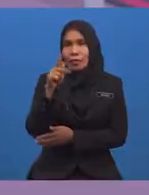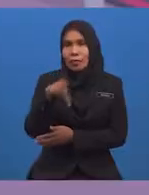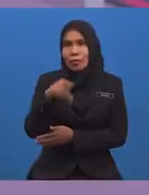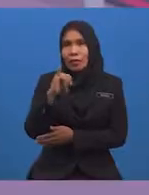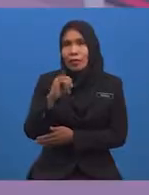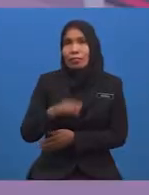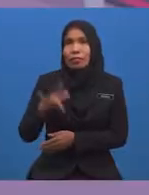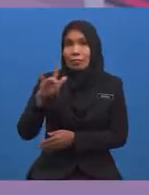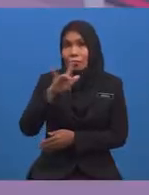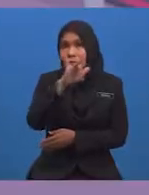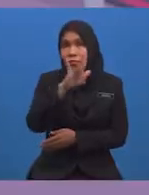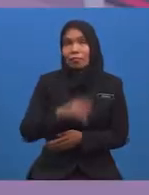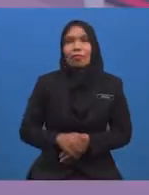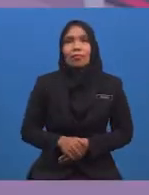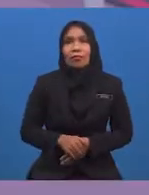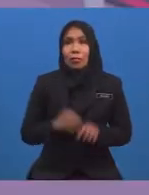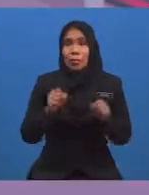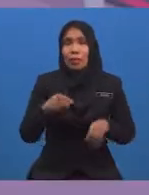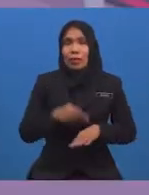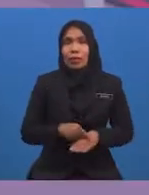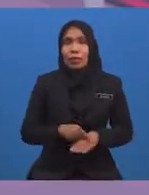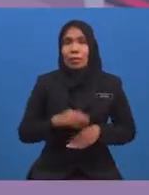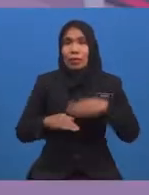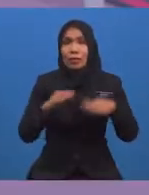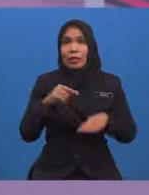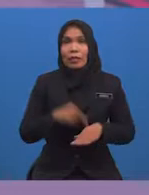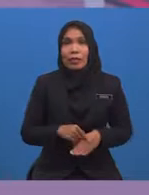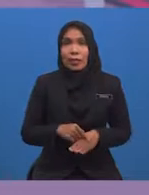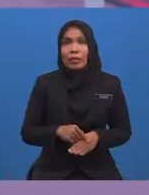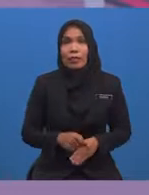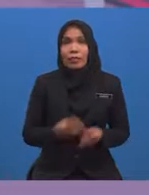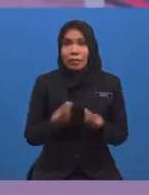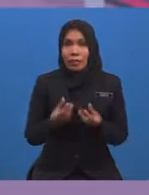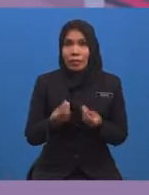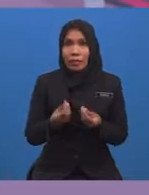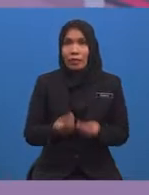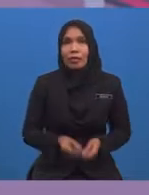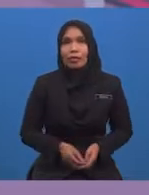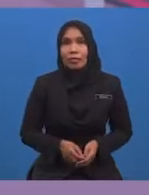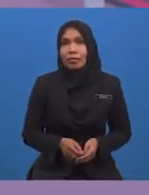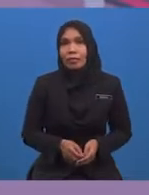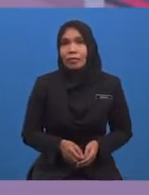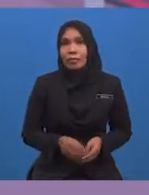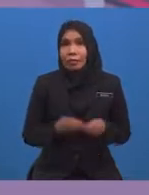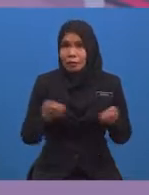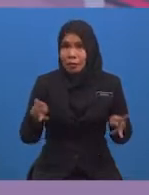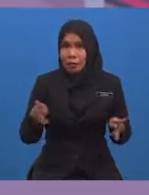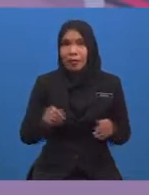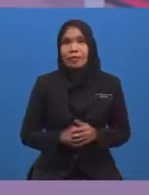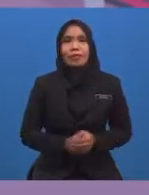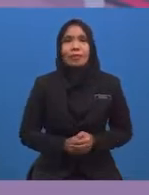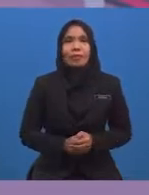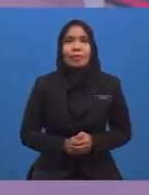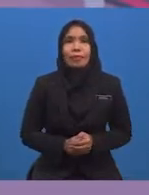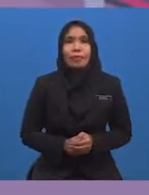Murid-murid, mengapakah jaringan perhubungan dan pengangkutan ini sesuai dibina di kawasan tanah